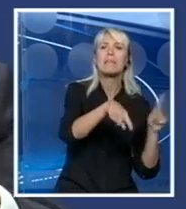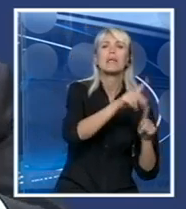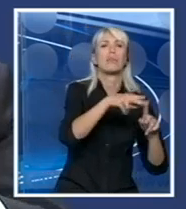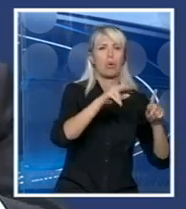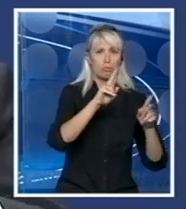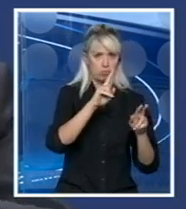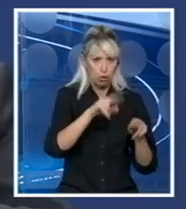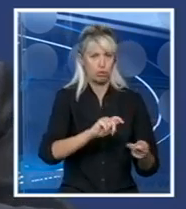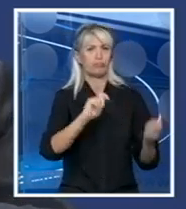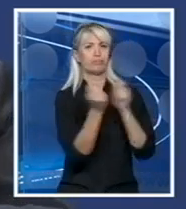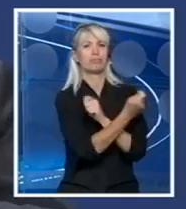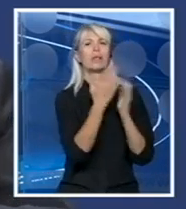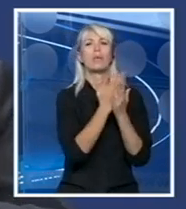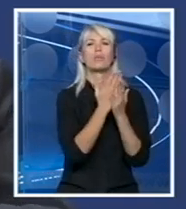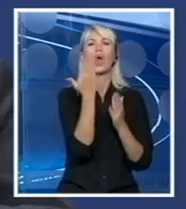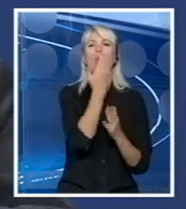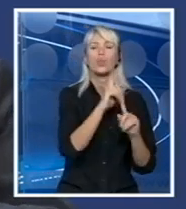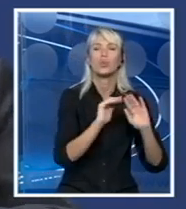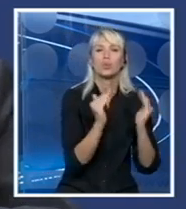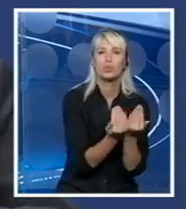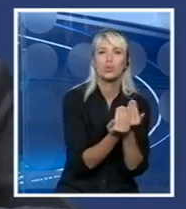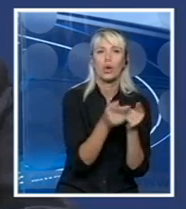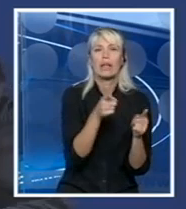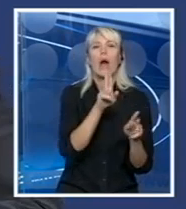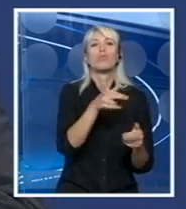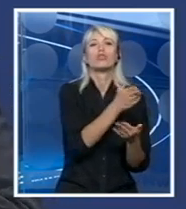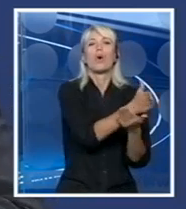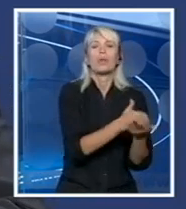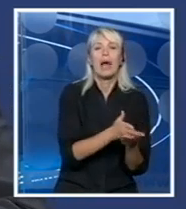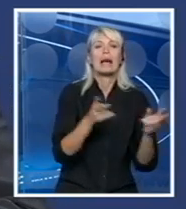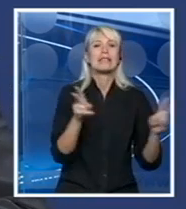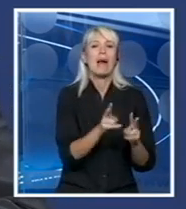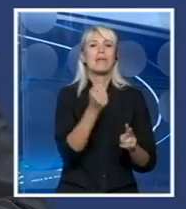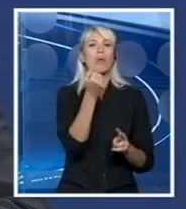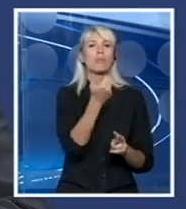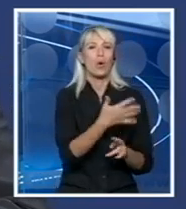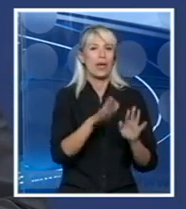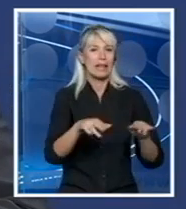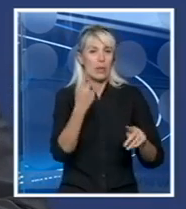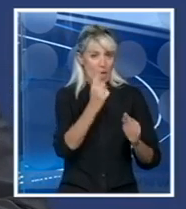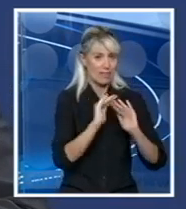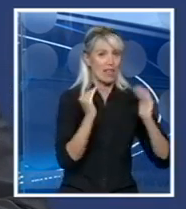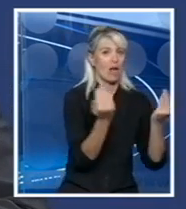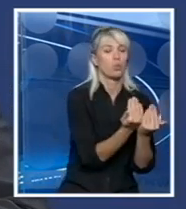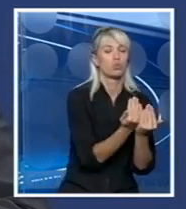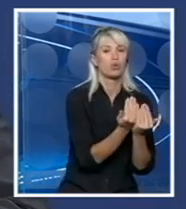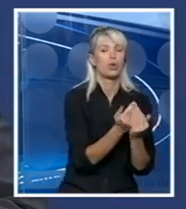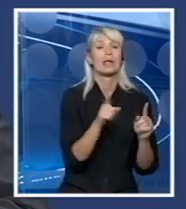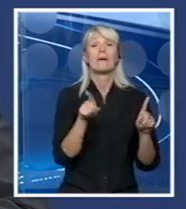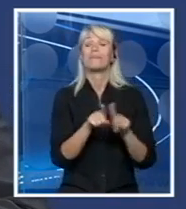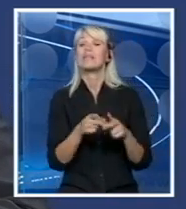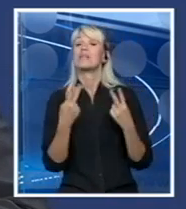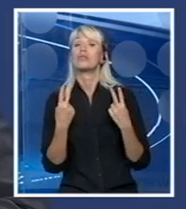ovu formulu broja đaka, da li će ih deliti ili ne, smanji. Takođe, ono što je jako važno, morali smo da